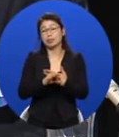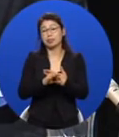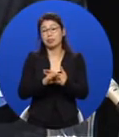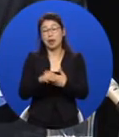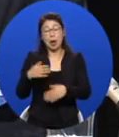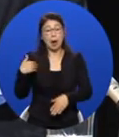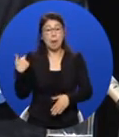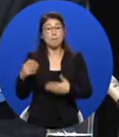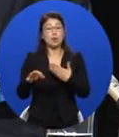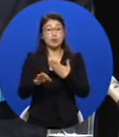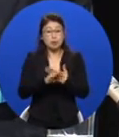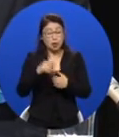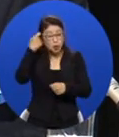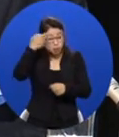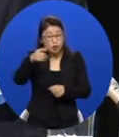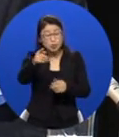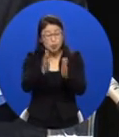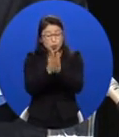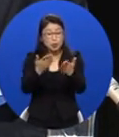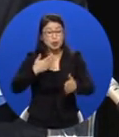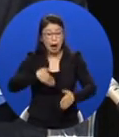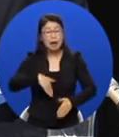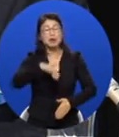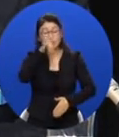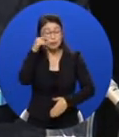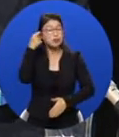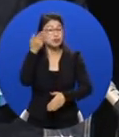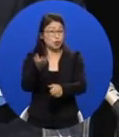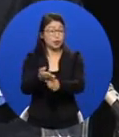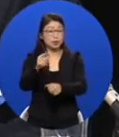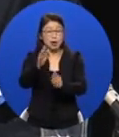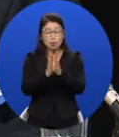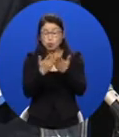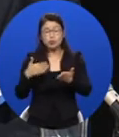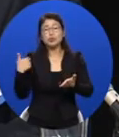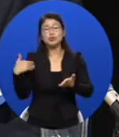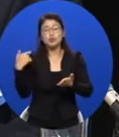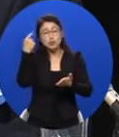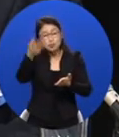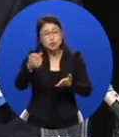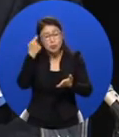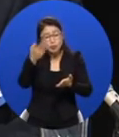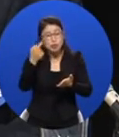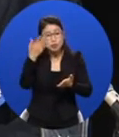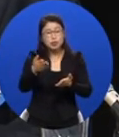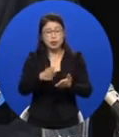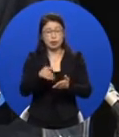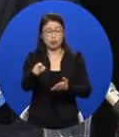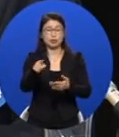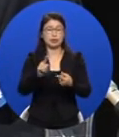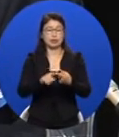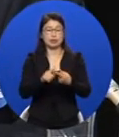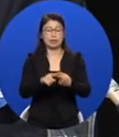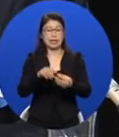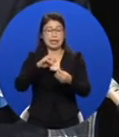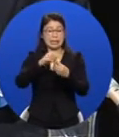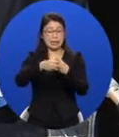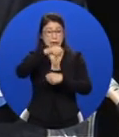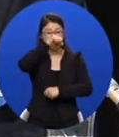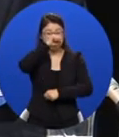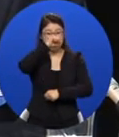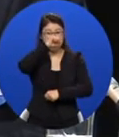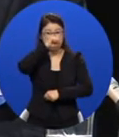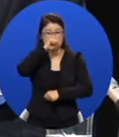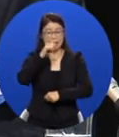그냥 모르려면 아니, 잠깐만. 본인도 알고 있어서 물어야 되나요? 본인은 알지 못하면서 자, 남에게 그걸 묻는 거는 감귤 특작과 예산